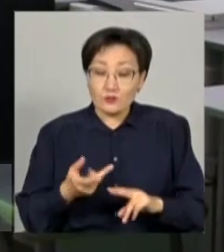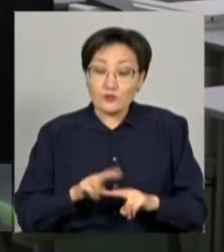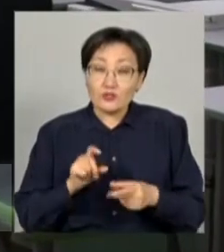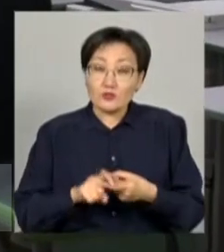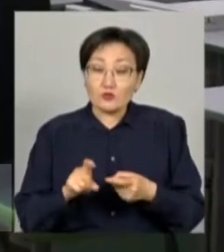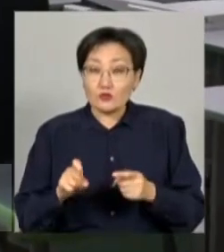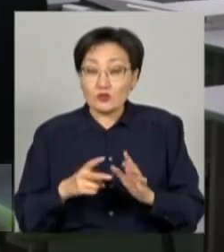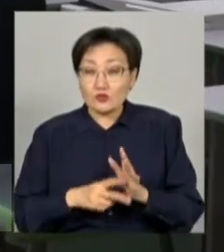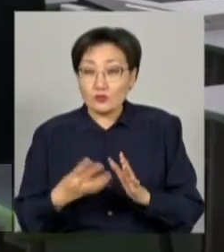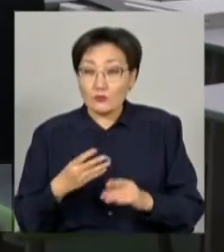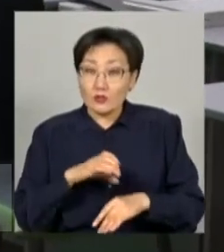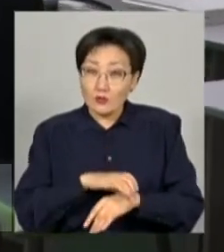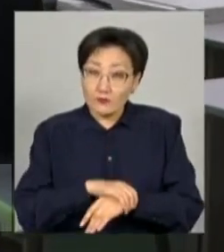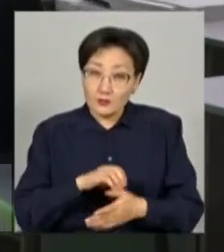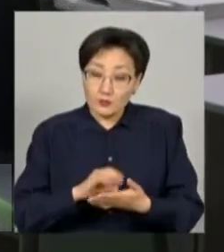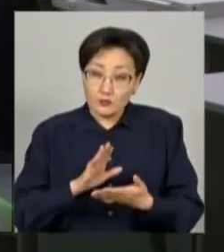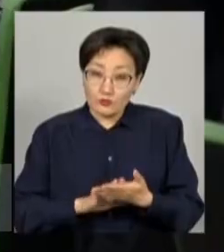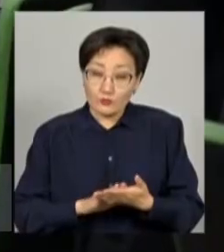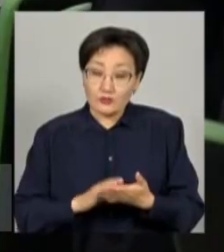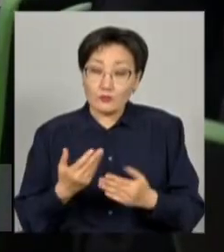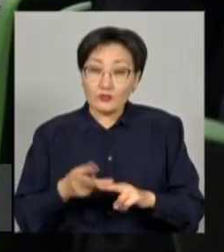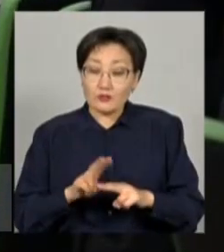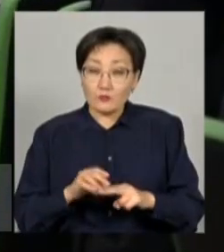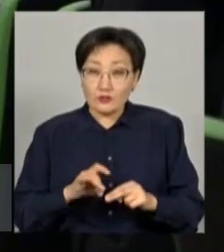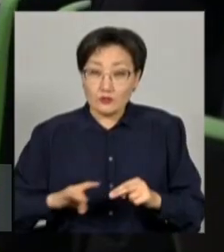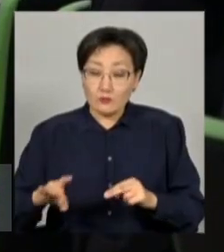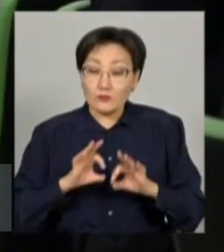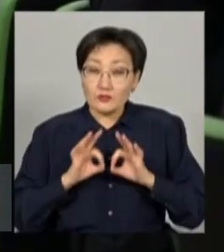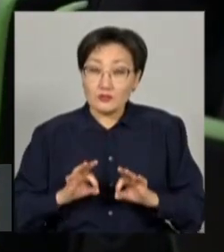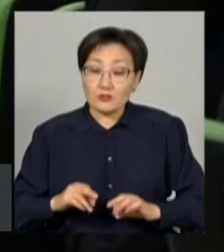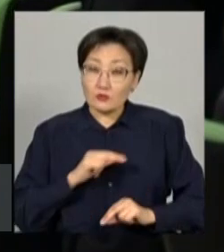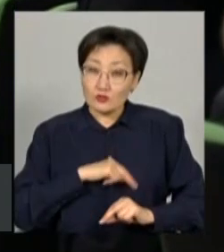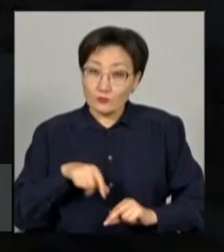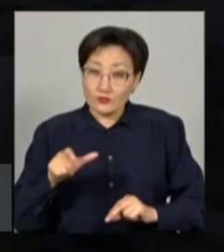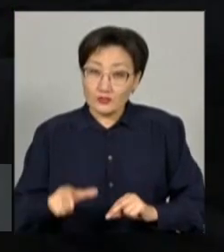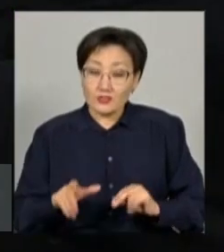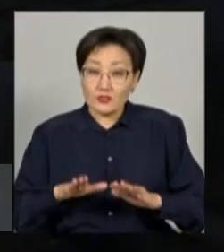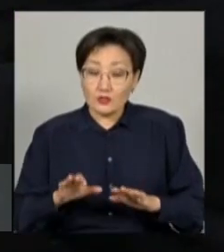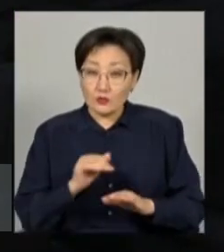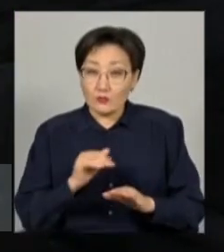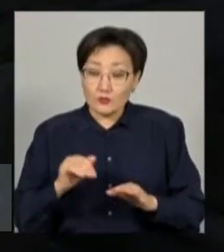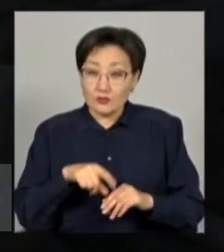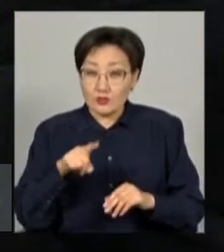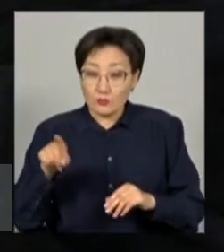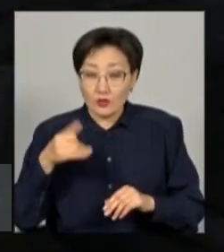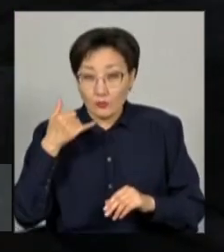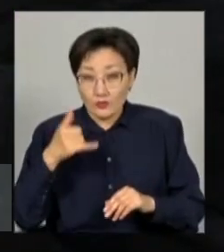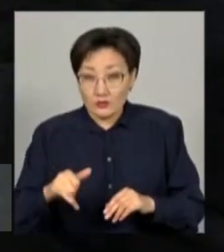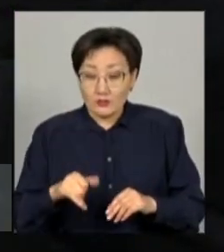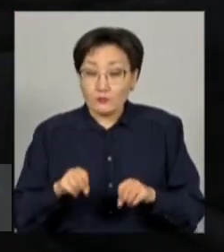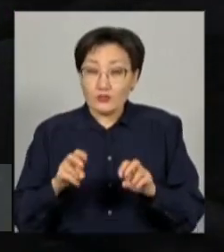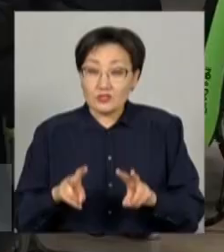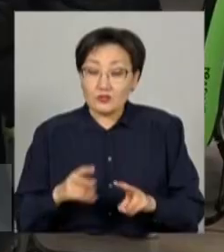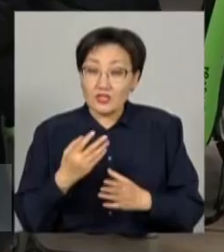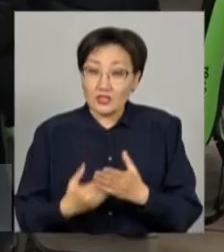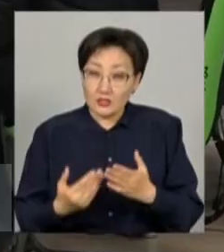байланысты 174 қылмыстық іс сотқа өткен. Бұл ретте аудандық прокуратура қызметкерлері тек ресми нөмірлерге қоңырау шалып,